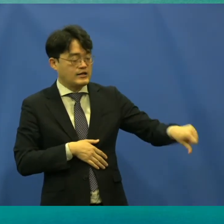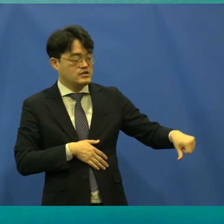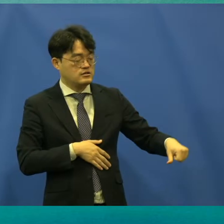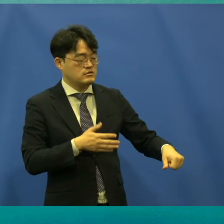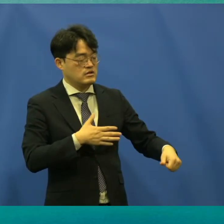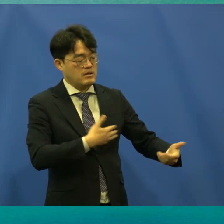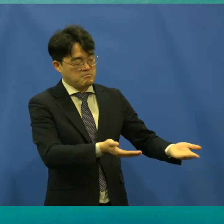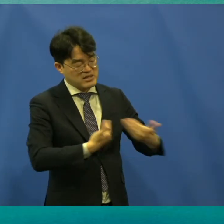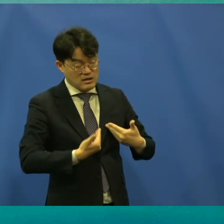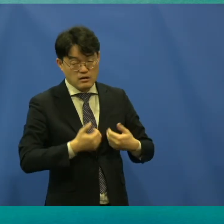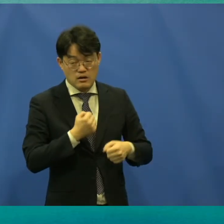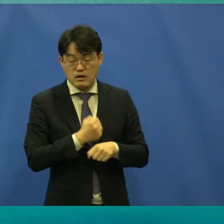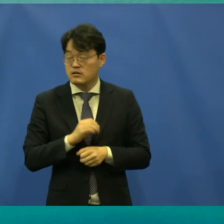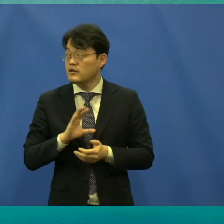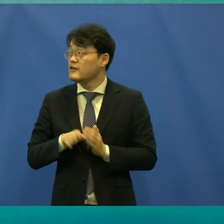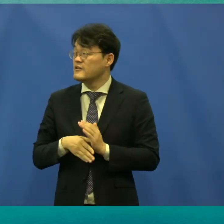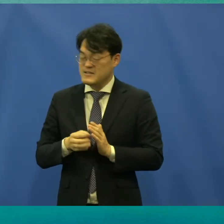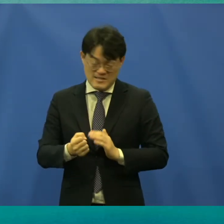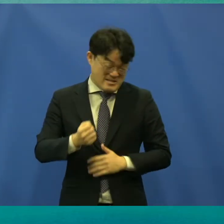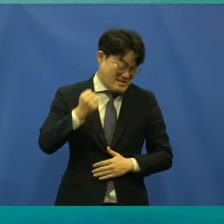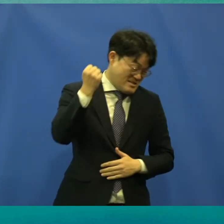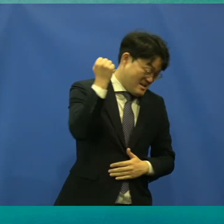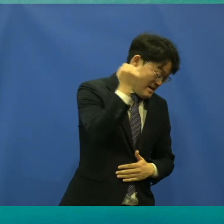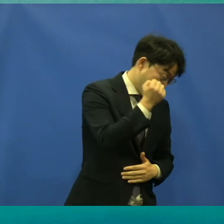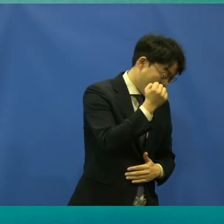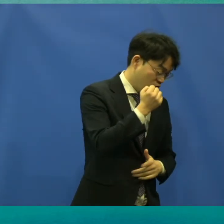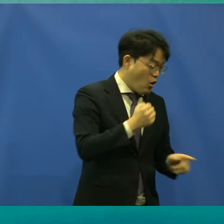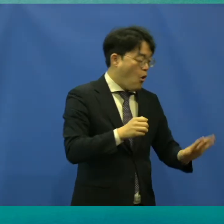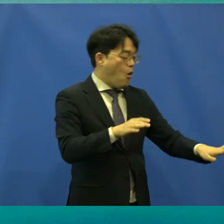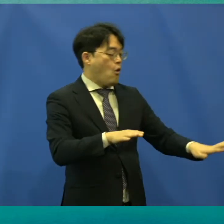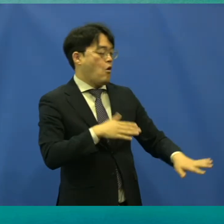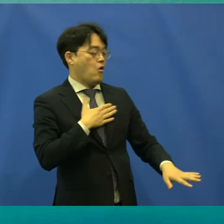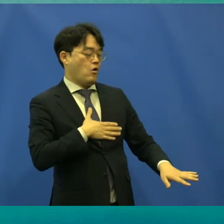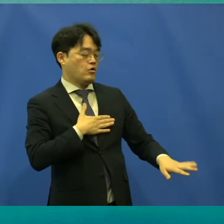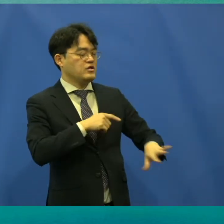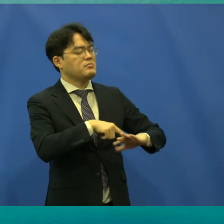준비하시고 아들은 살려주셨죠.